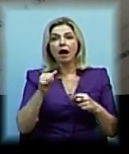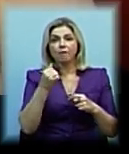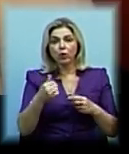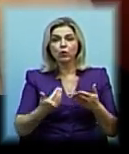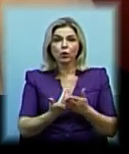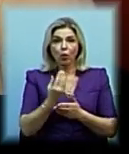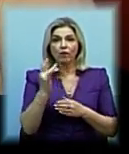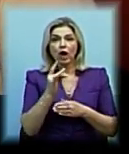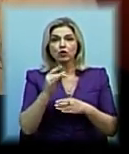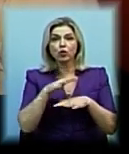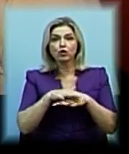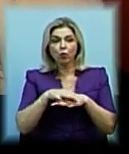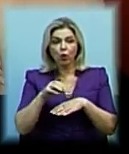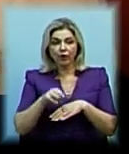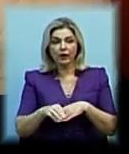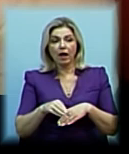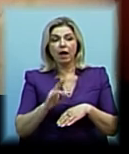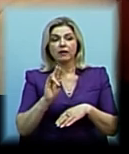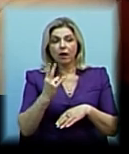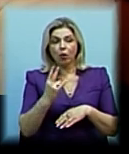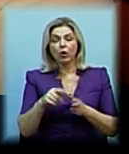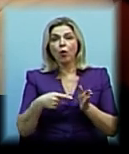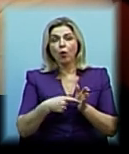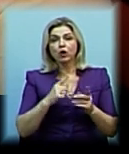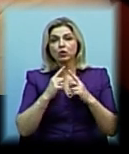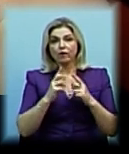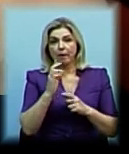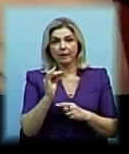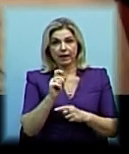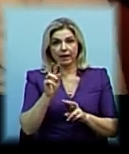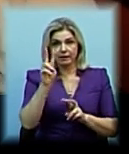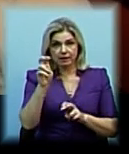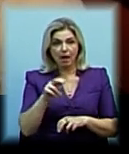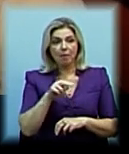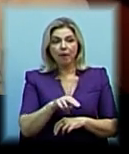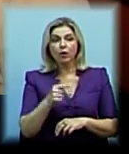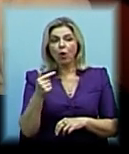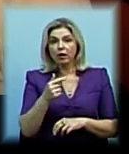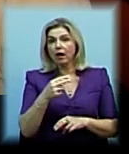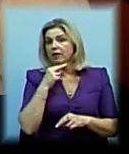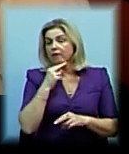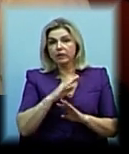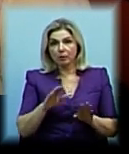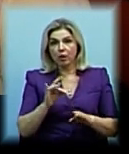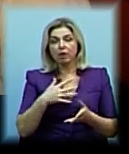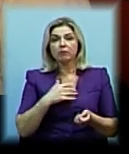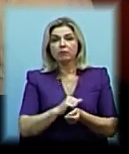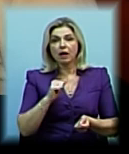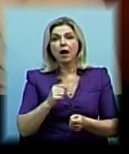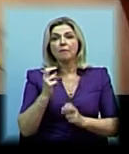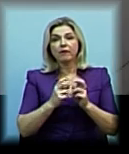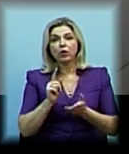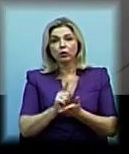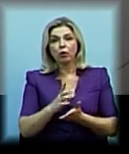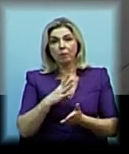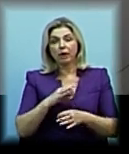розрахунковий рахунок житлово-комунального підприємства Миколаївської міської ради «Бриз». Павло Гарієв не помітив цього. Наполягає, підприємство мало